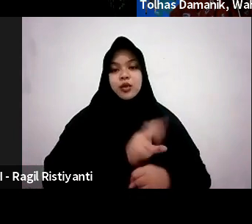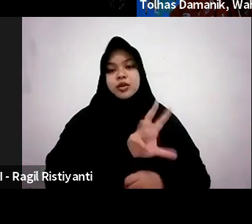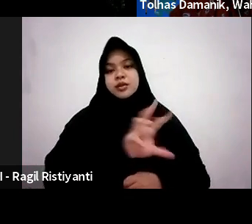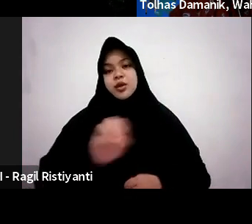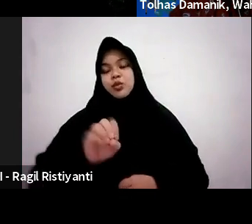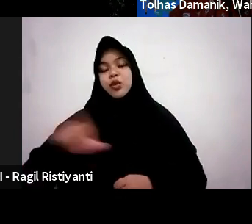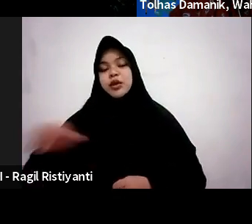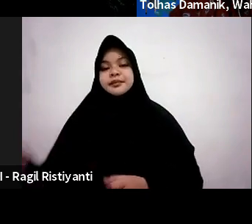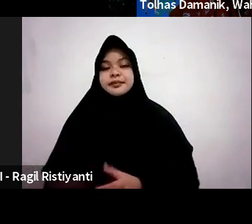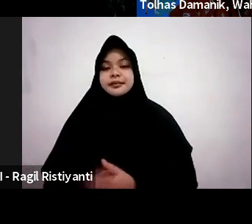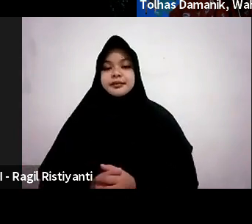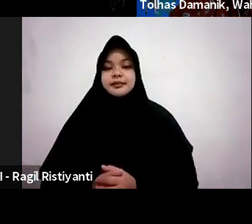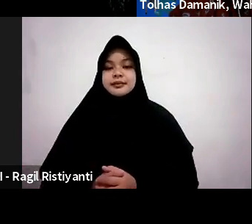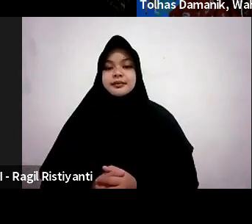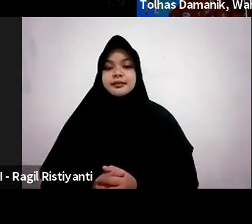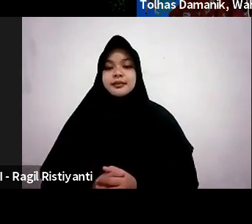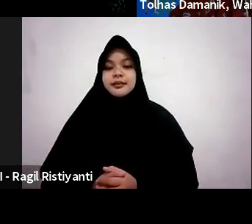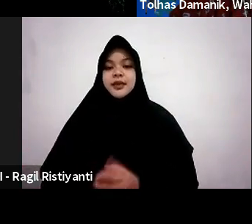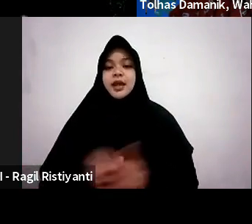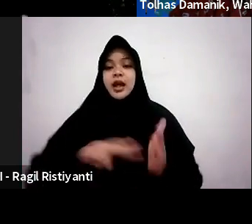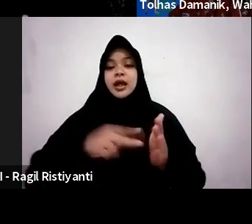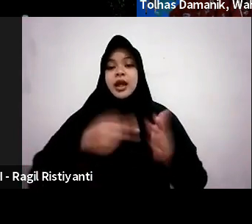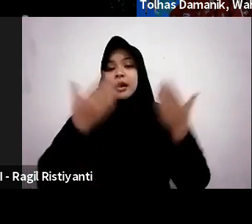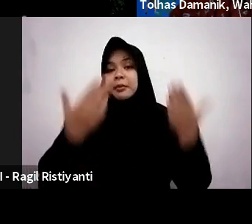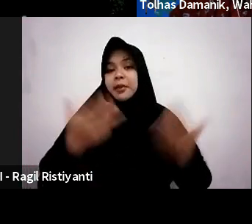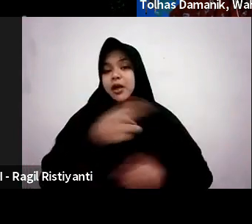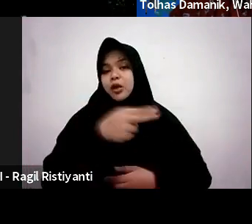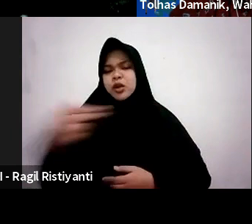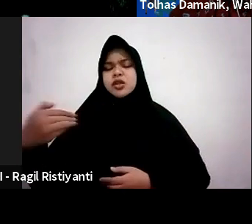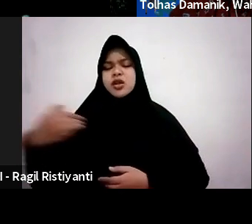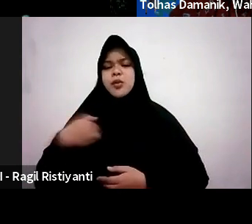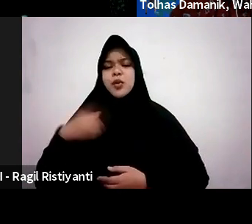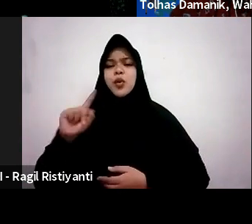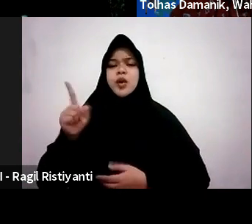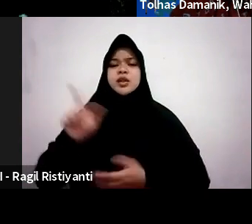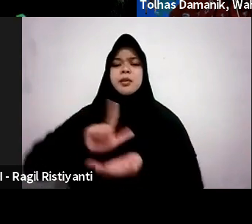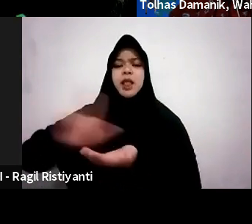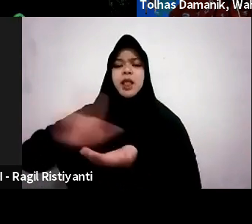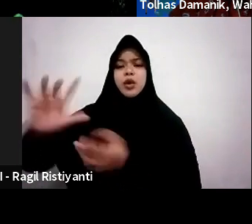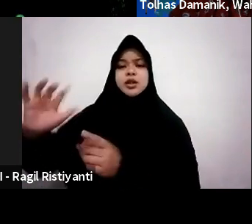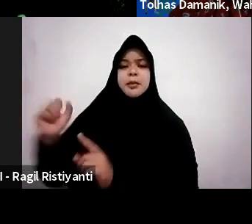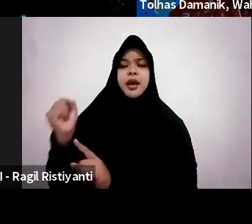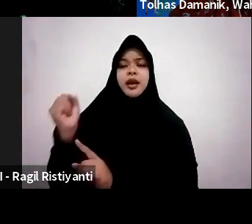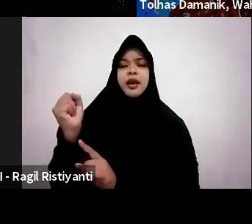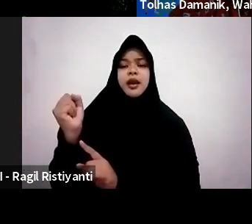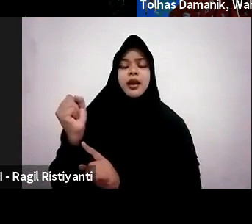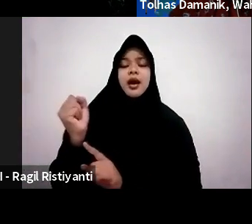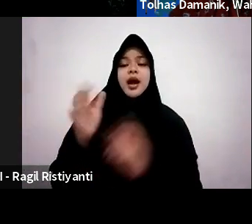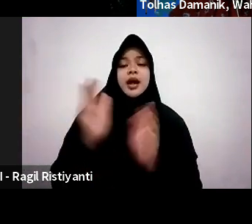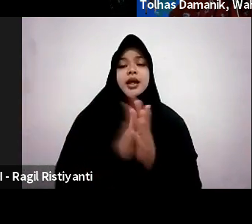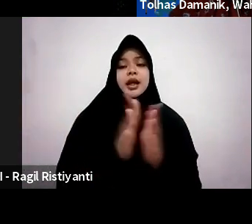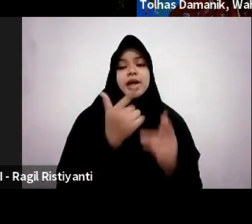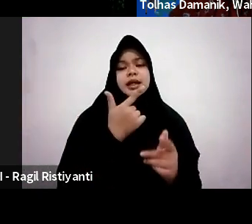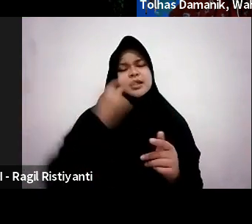apa bahwa Indonesia sebenarnya punya kewajiban untuk melaporkan capaian dan hal yang paling